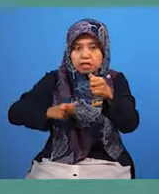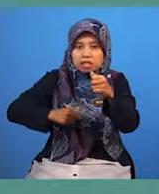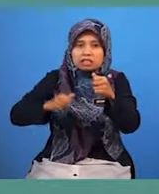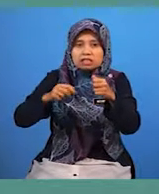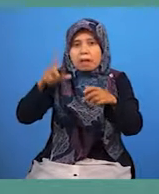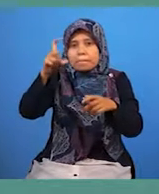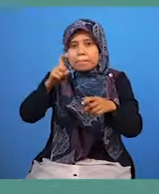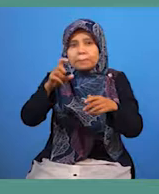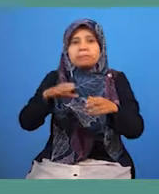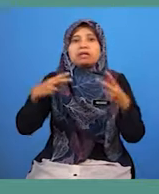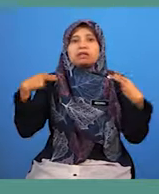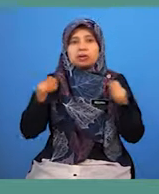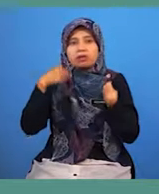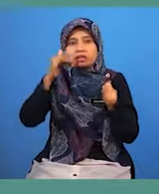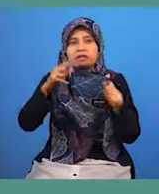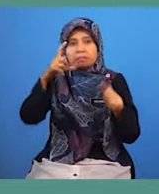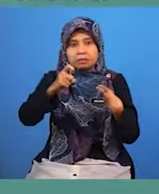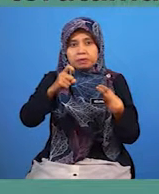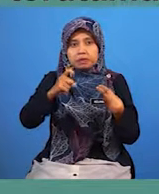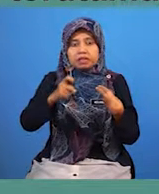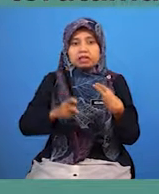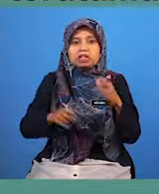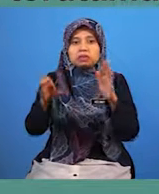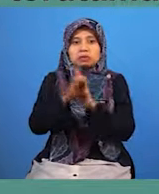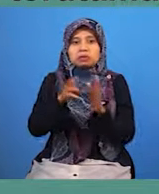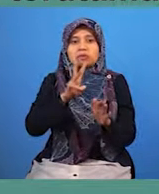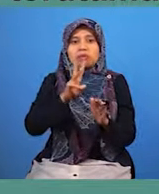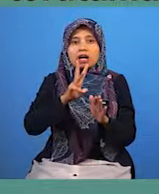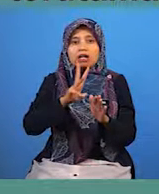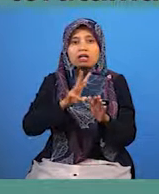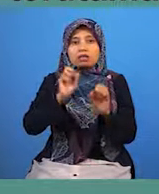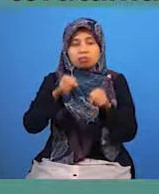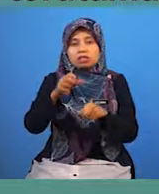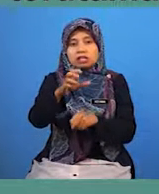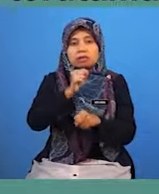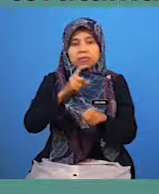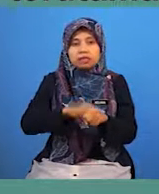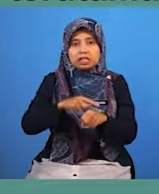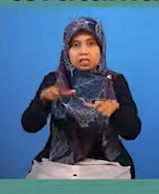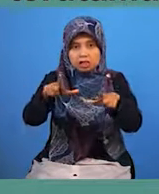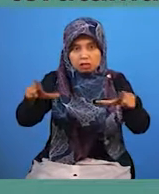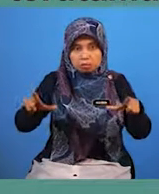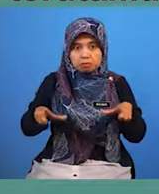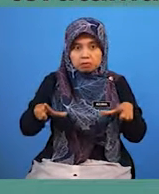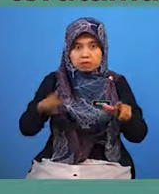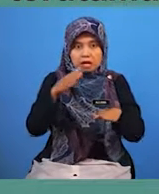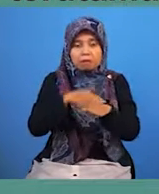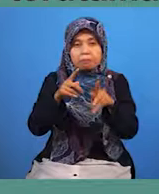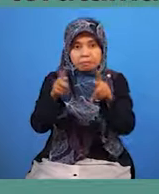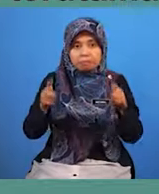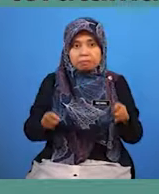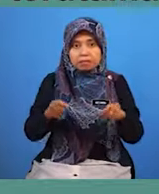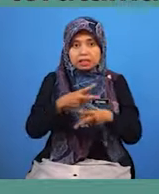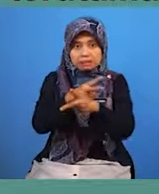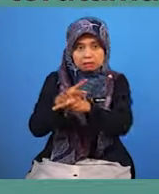berlaku pada ternakan. Persampelan air ternakan boleh diambil di beberapa lokasi pada tempat